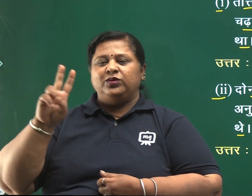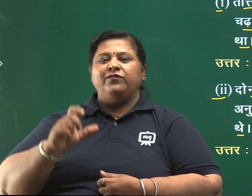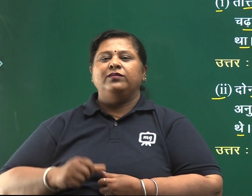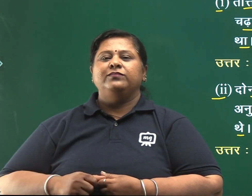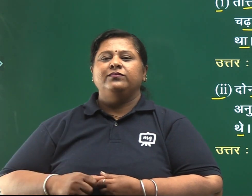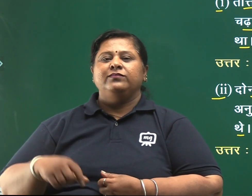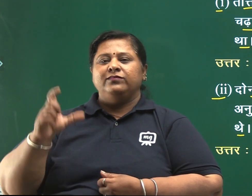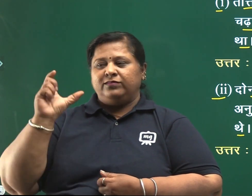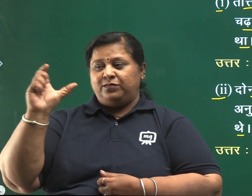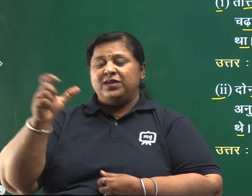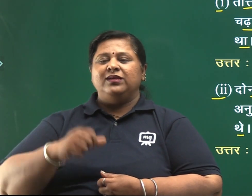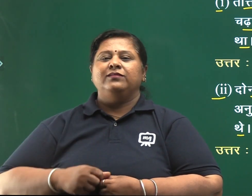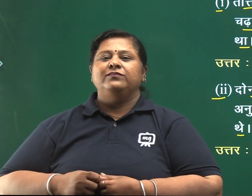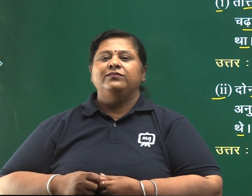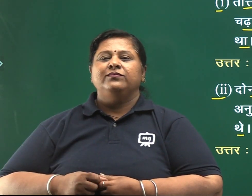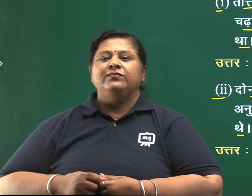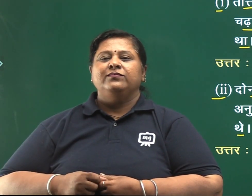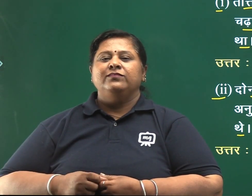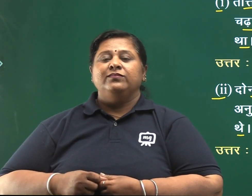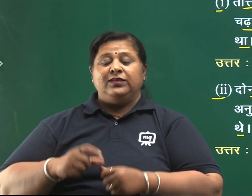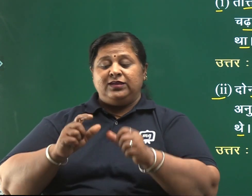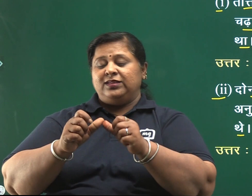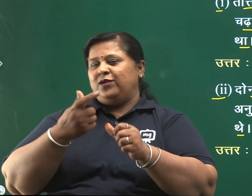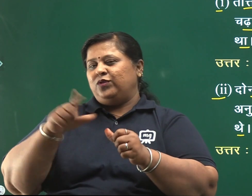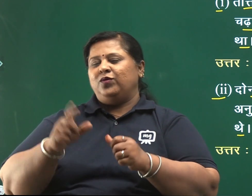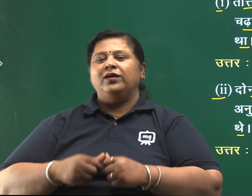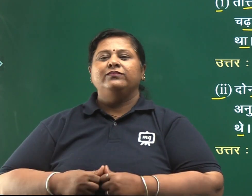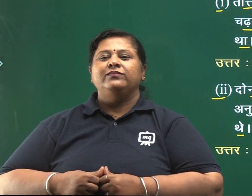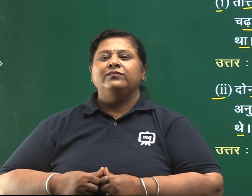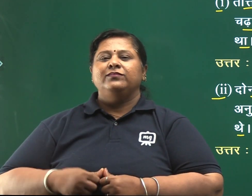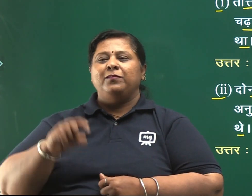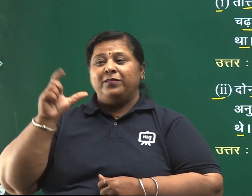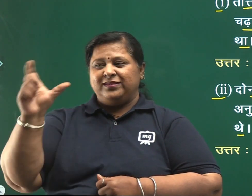दूसरा विकल्प प्रसन्न। हमारा सही उत्तर होगा